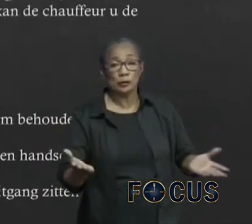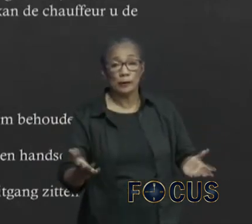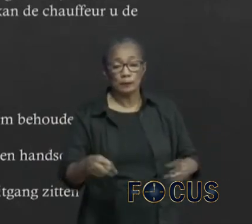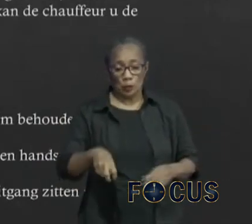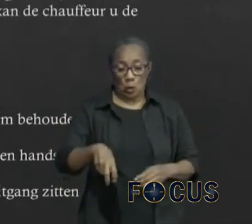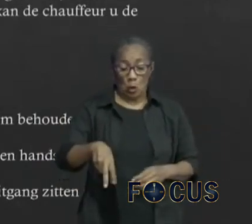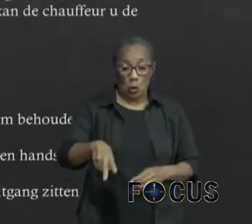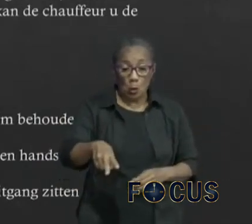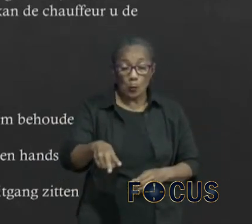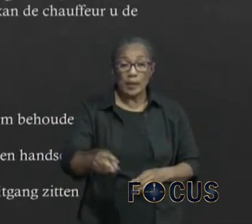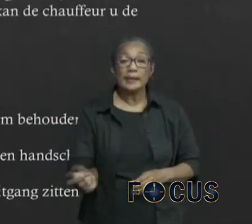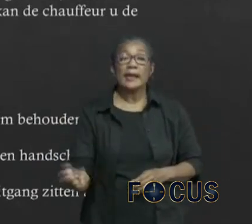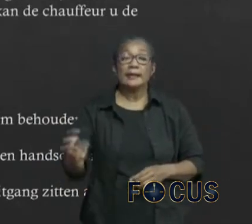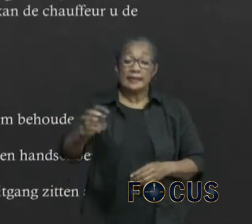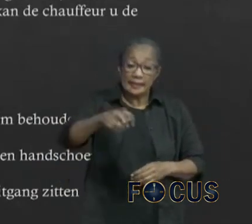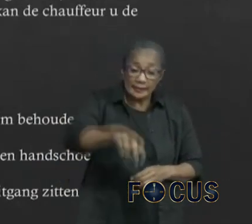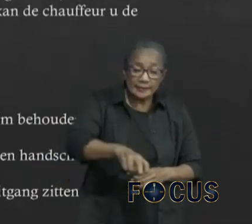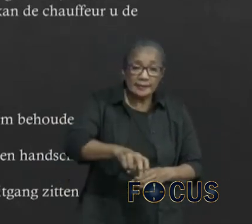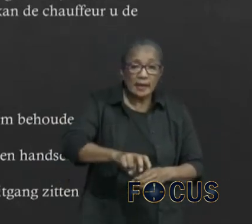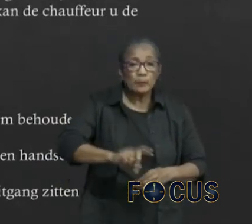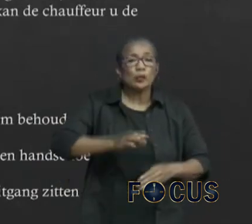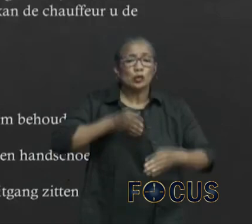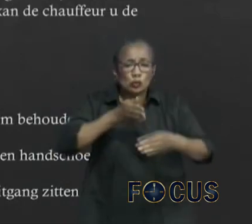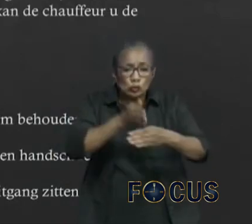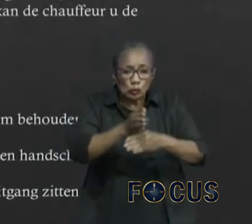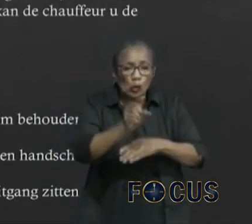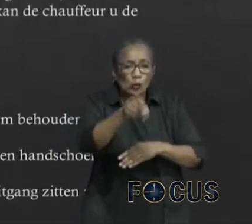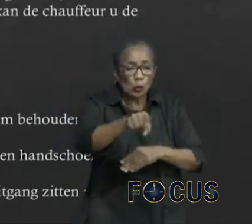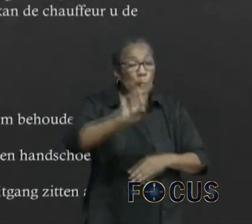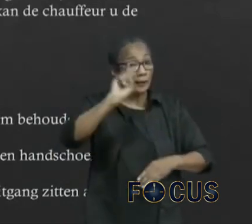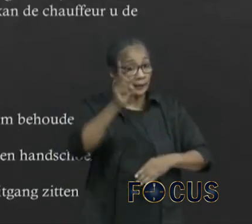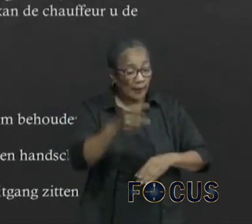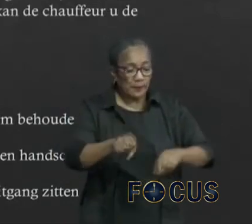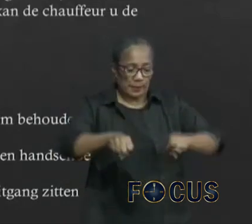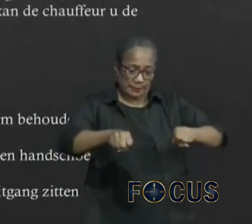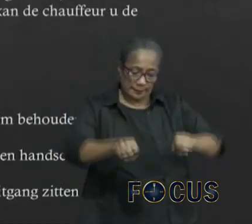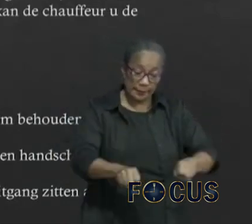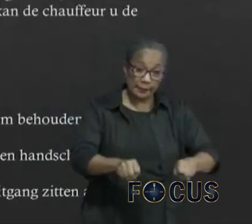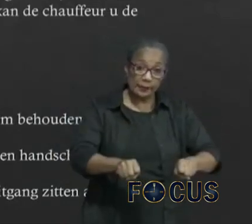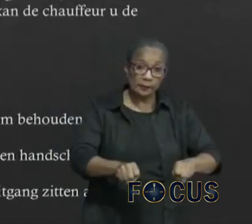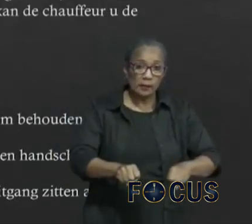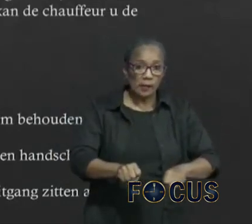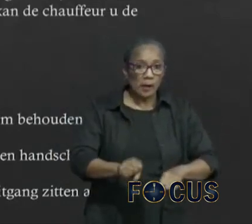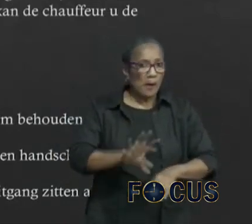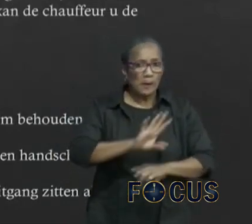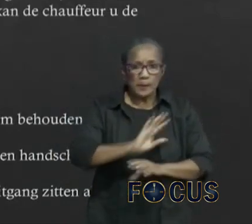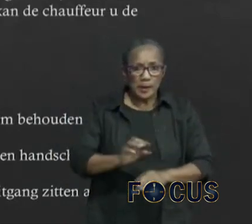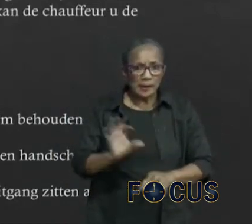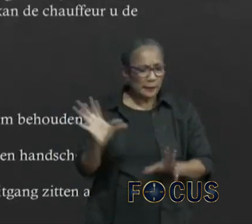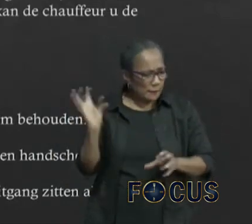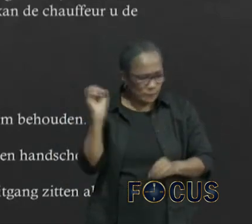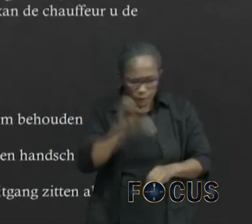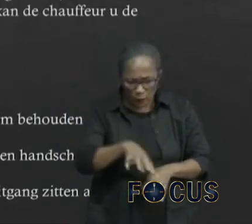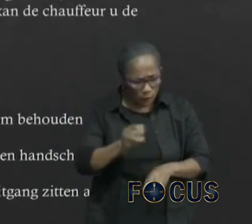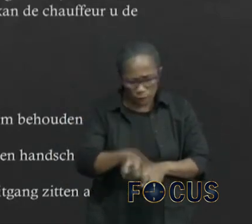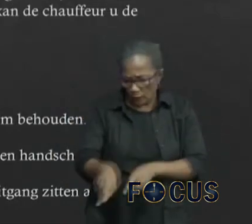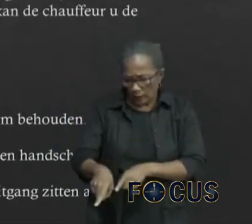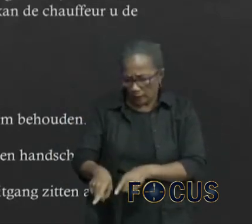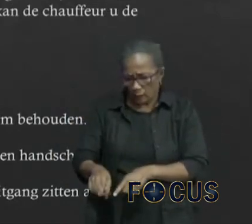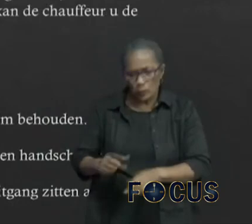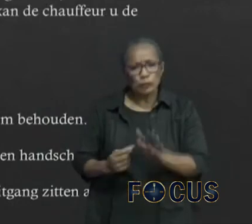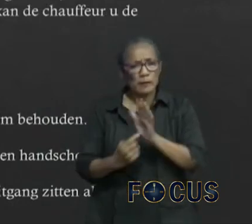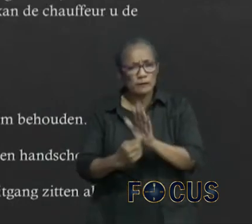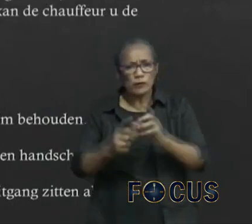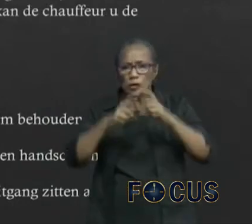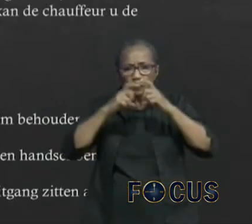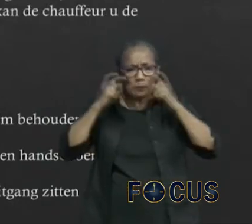Loop bij het instappen zoveel mogelijk door en ga dan pas zitten. Laat geen afval achter in de bus, voorbeeld gebruikte mondkapjes